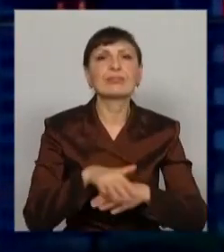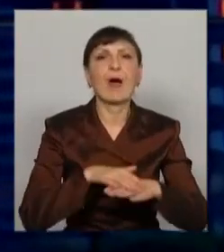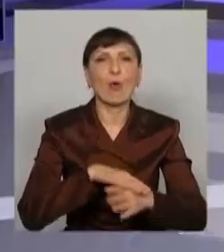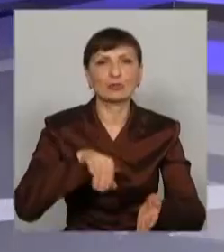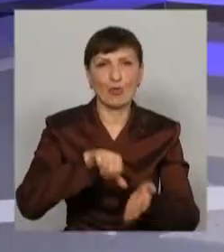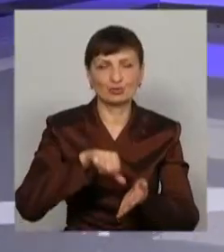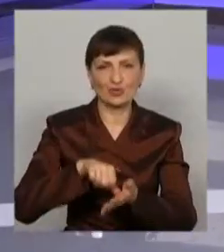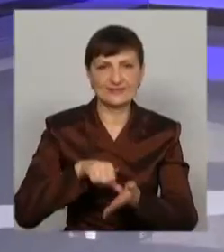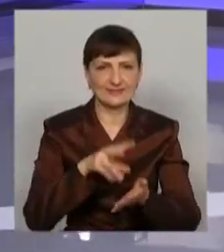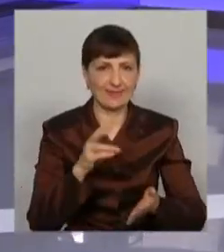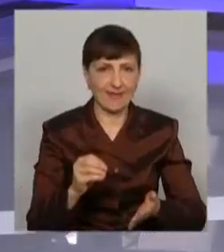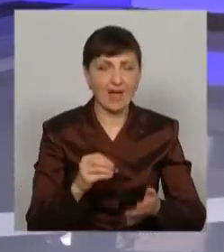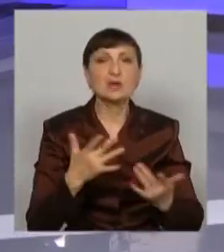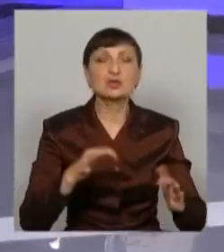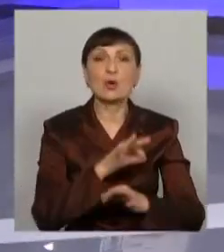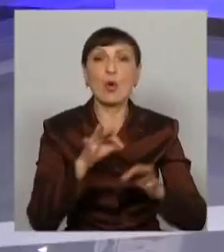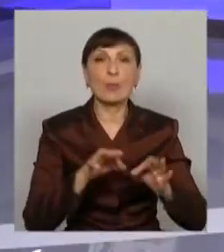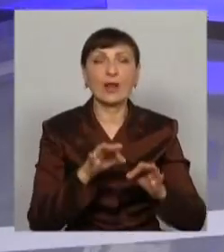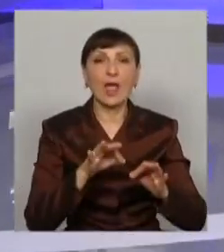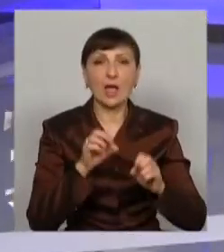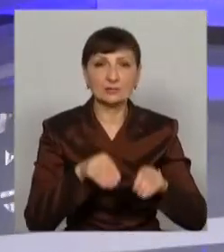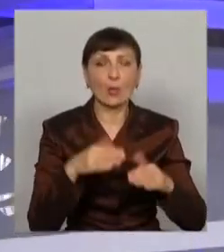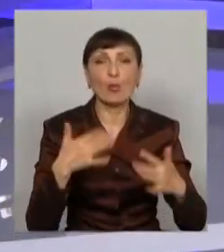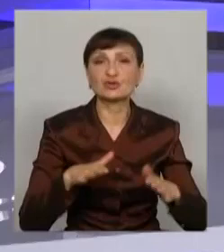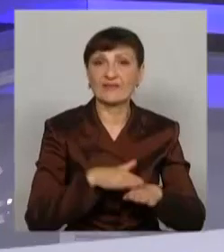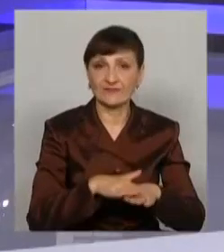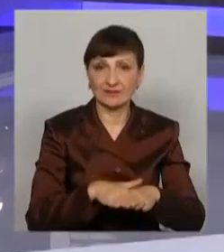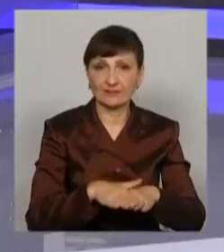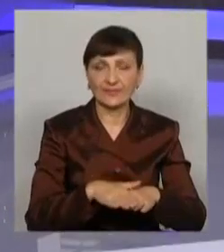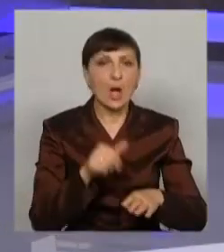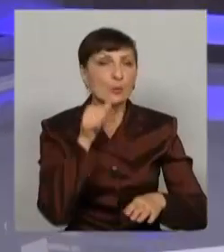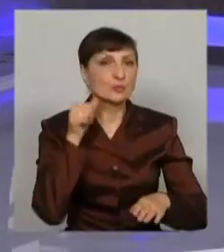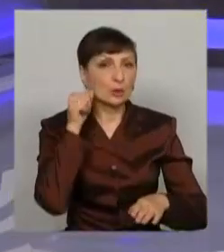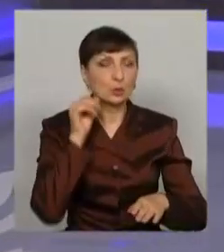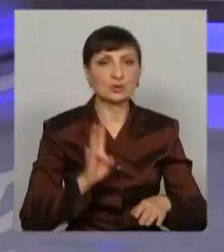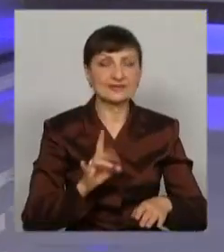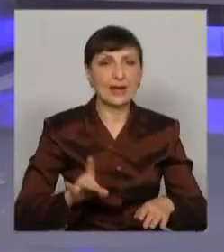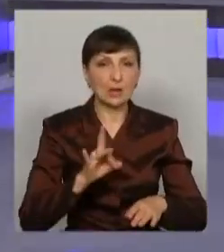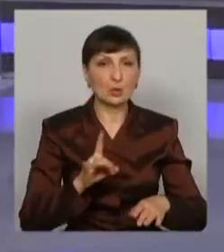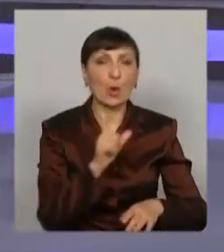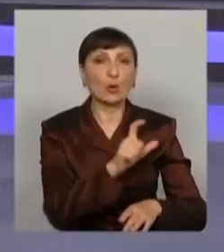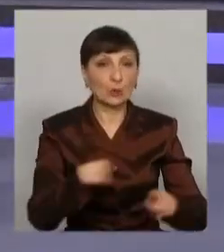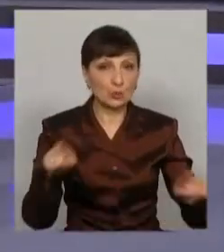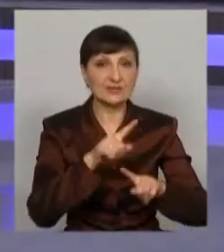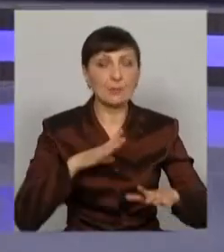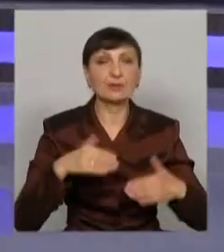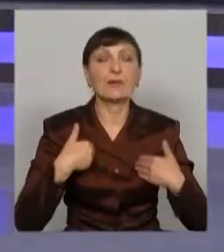Скажите, сколько проектов уже реализовано на сегодняшний день? В прошлом году по Новоалтайскому району от жителей